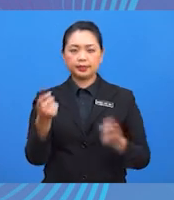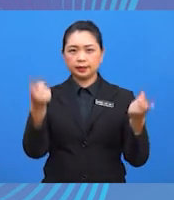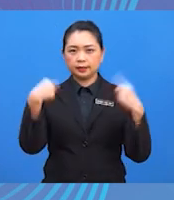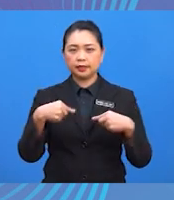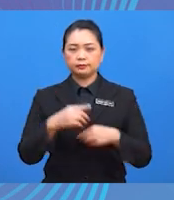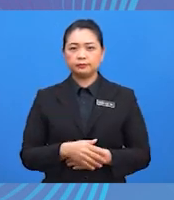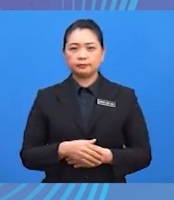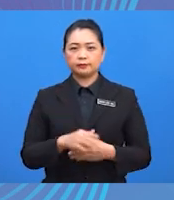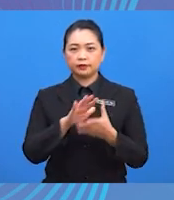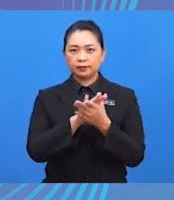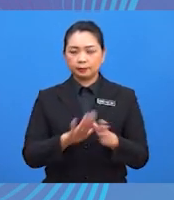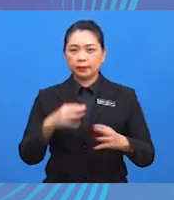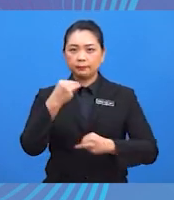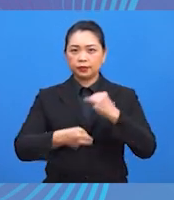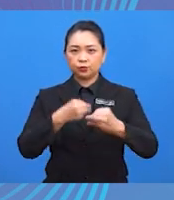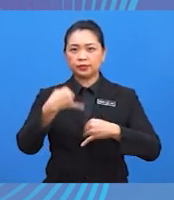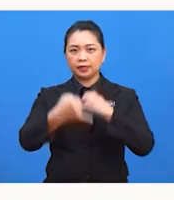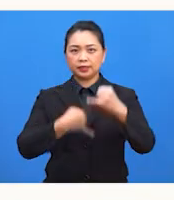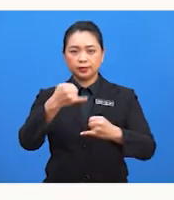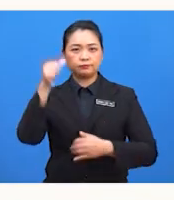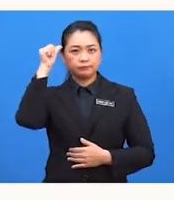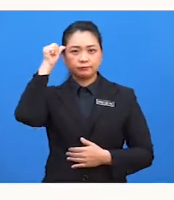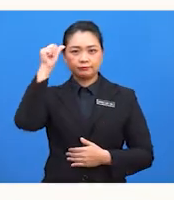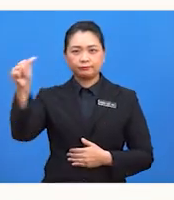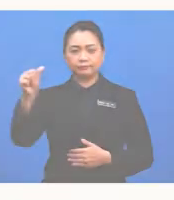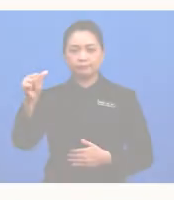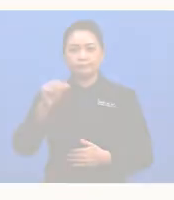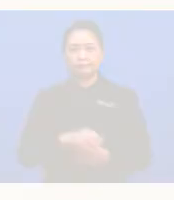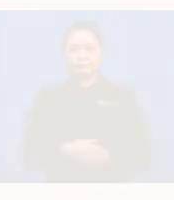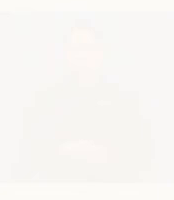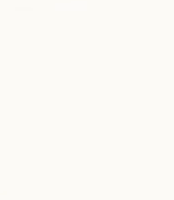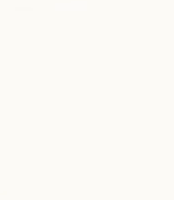maju jaya. Assalamualaikum warahmatullahi taala wabarakatuh.